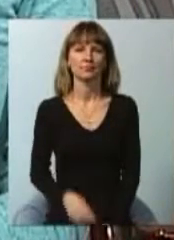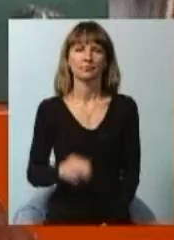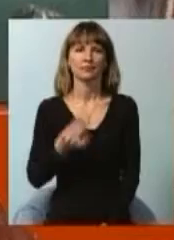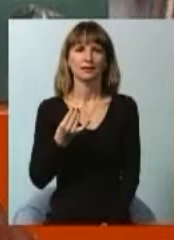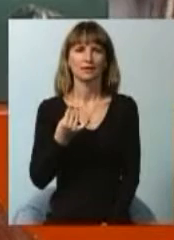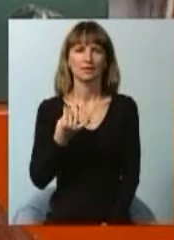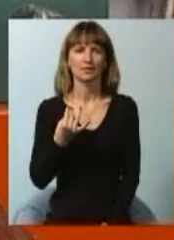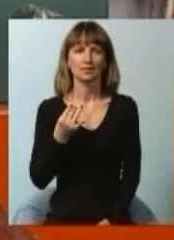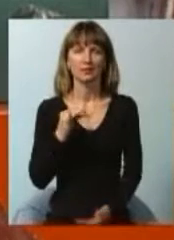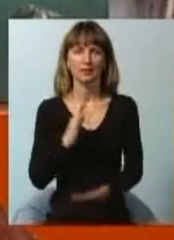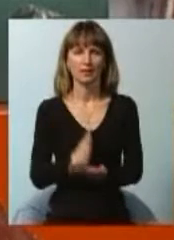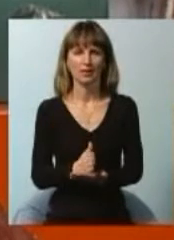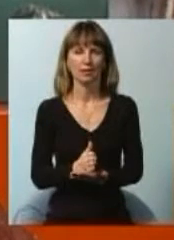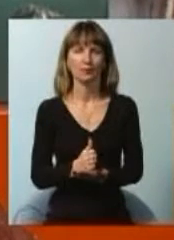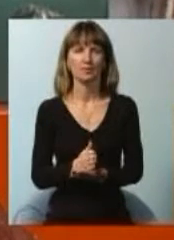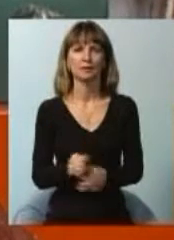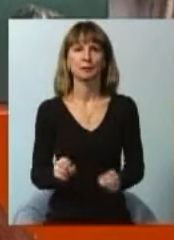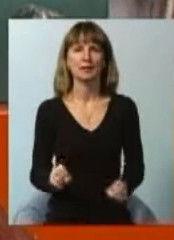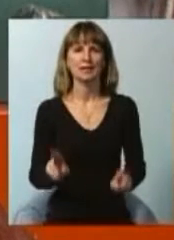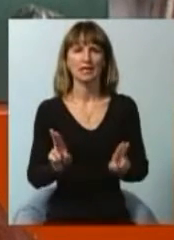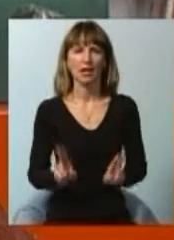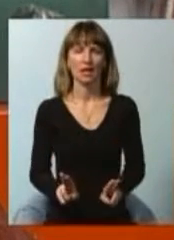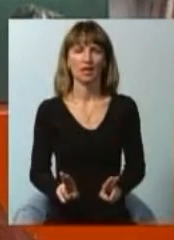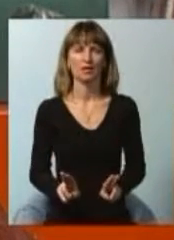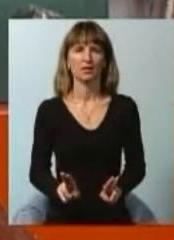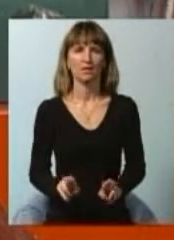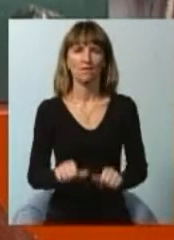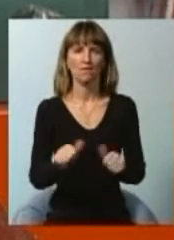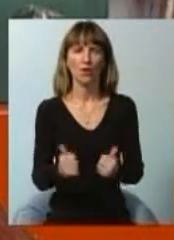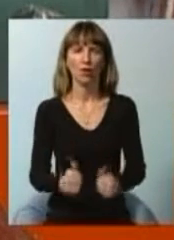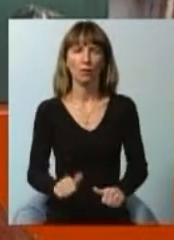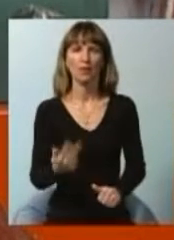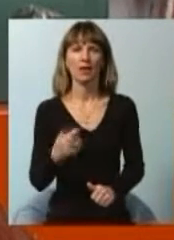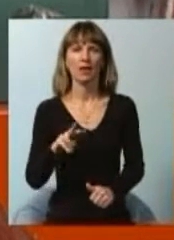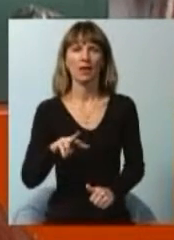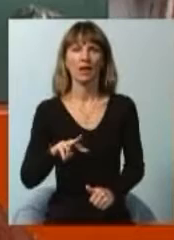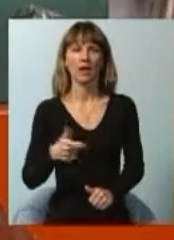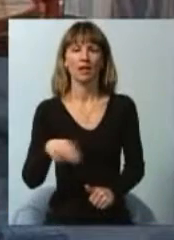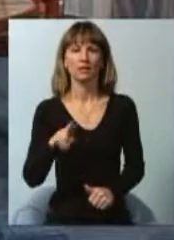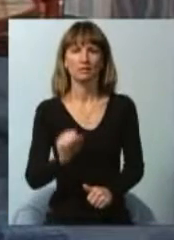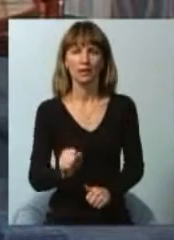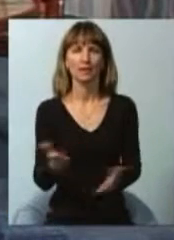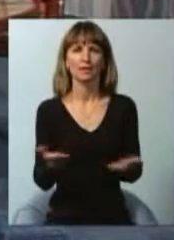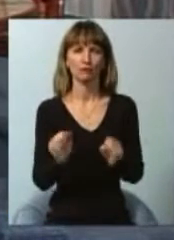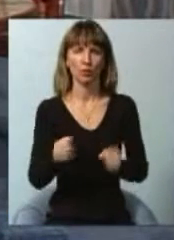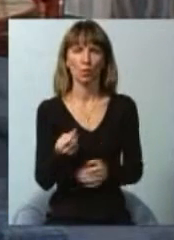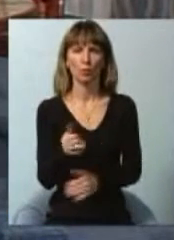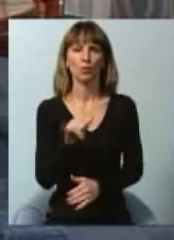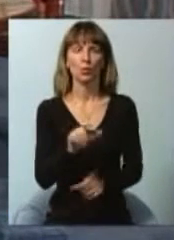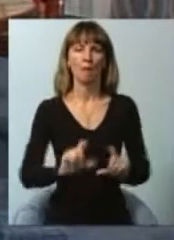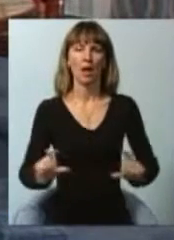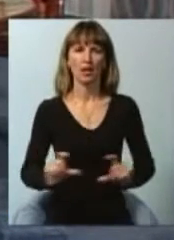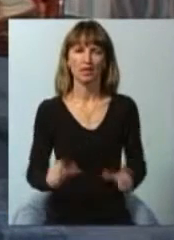Є навіть спеціальні формочки для льда, які можна придбати у